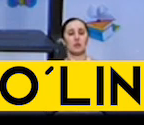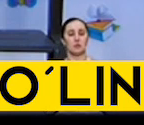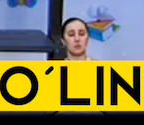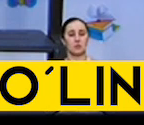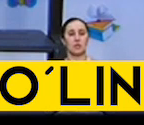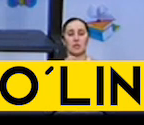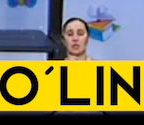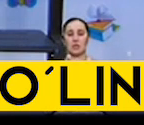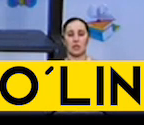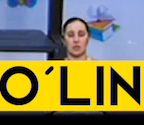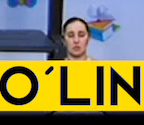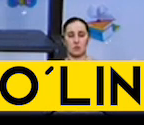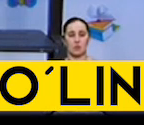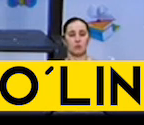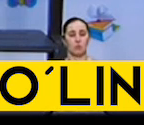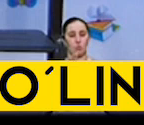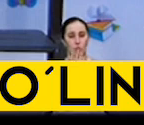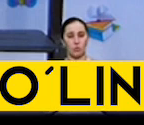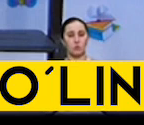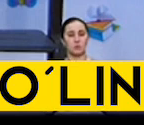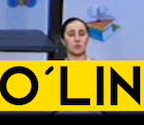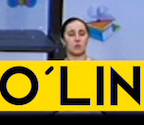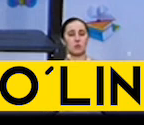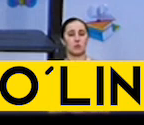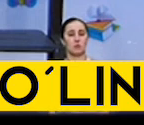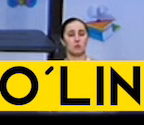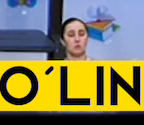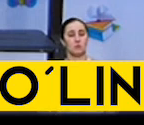qilsang, qilmanga bo'ldim senga.